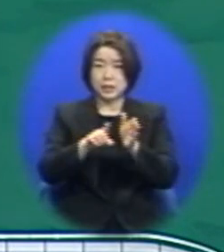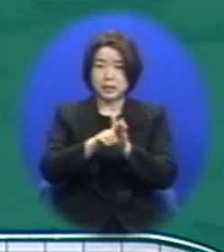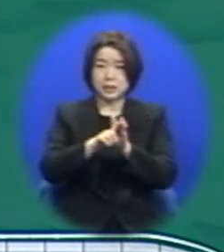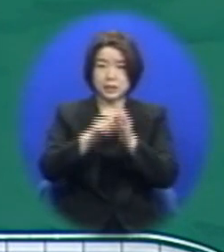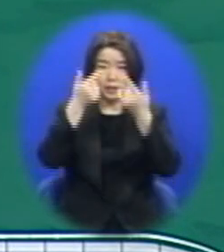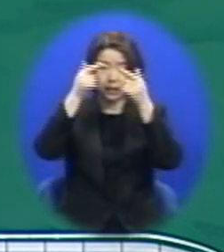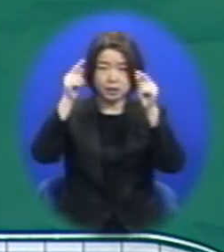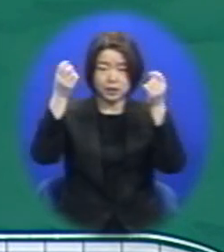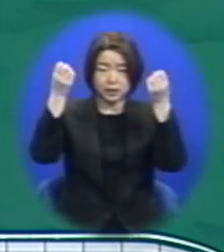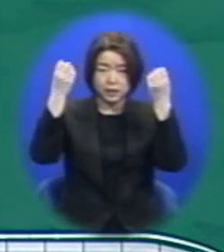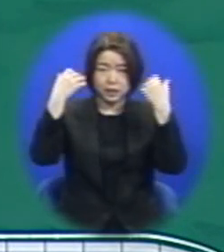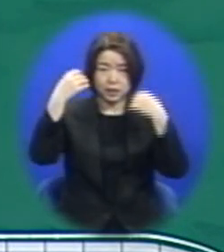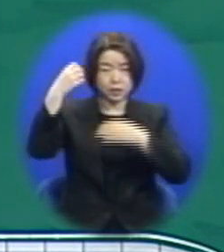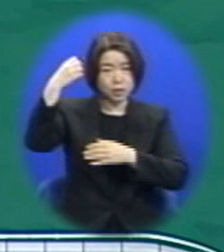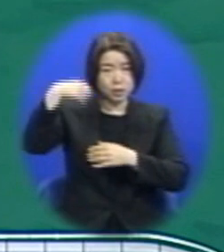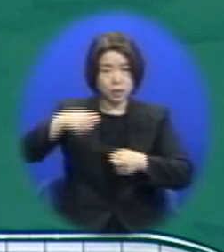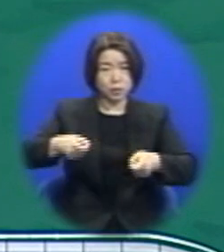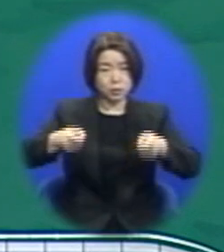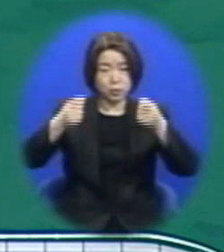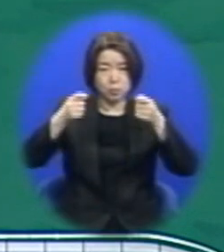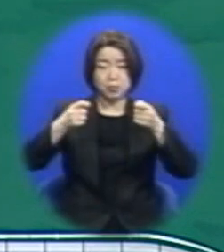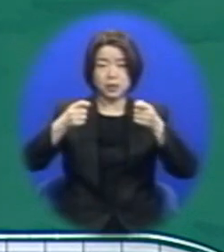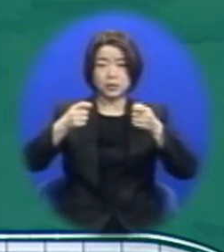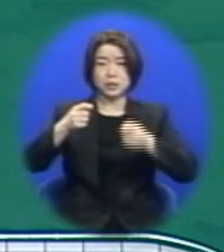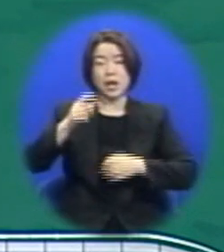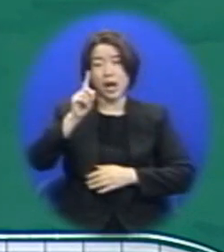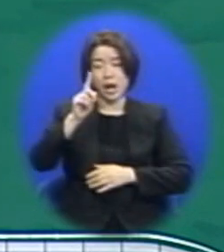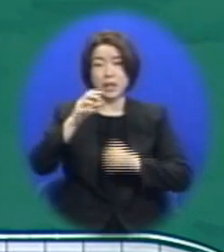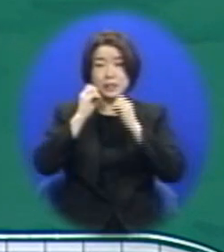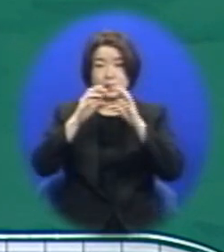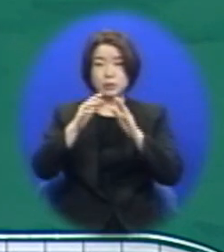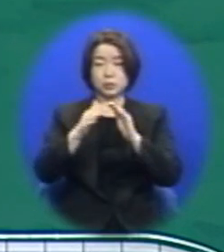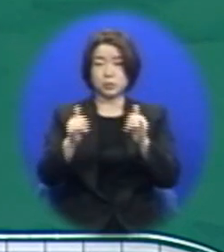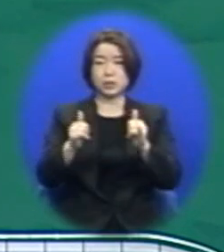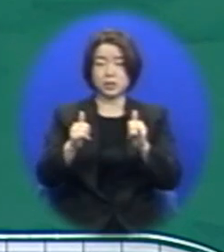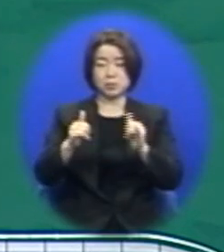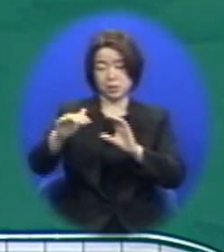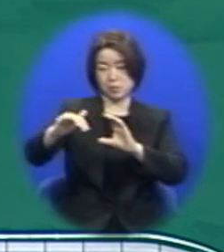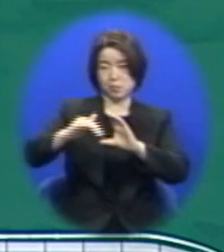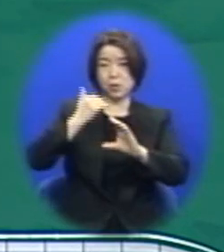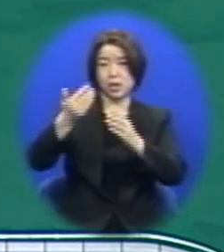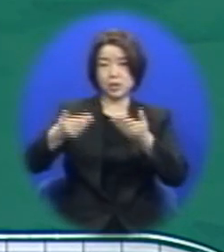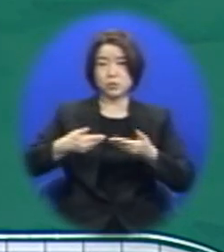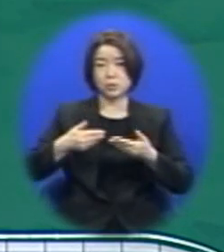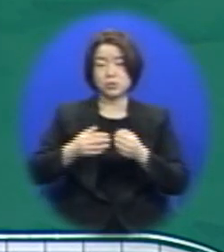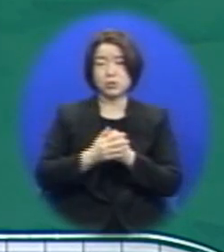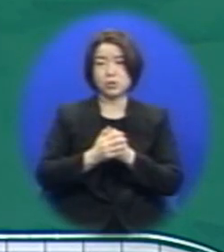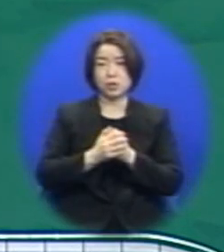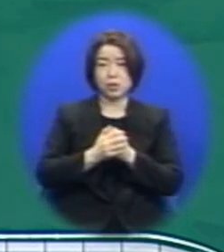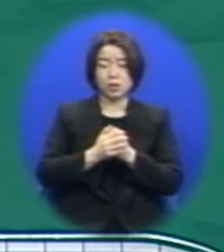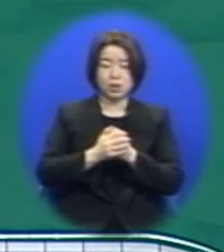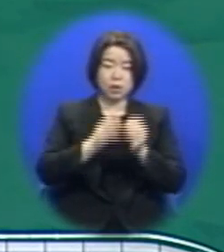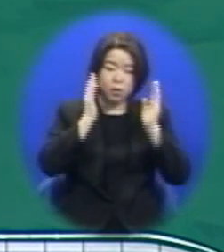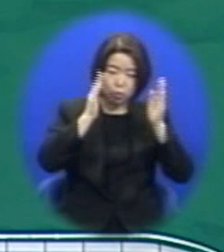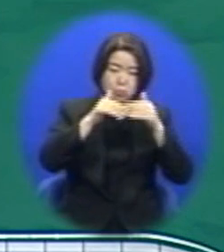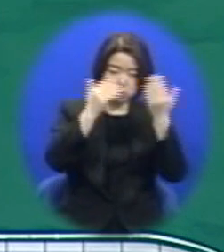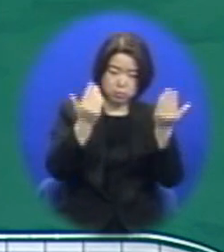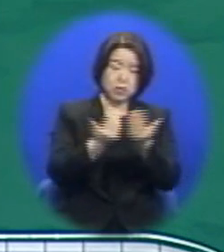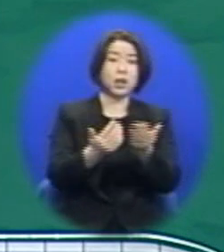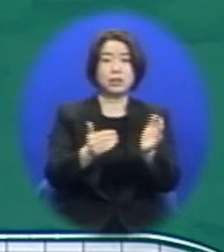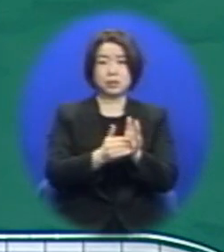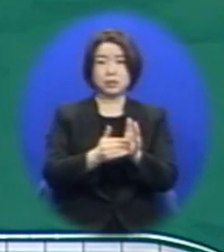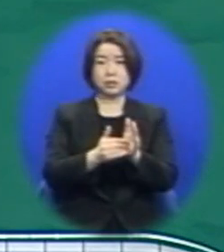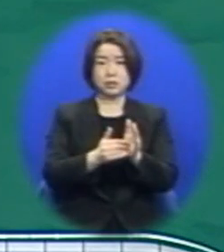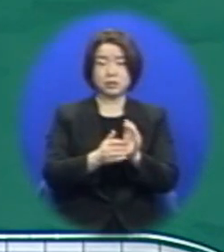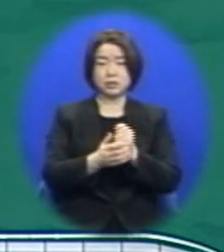분이 메일을 보냈어요. 이제 졸업을 해야 되는데 공부는 다 마쳤는데